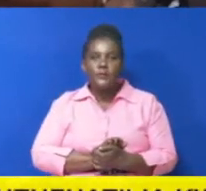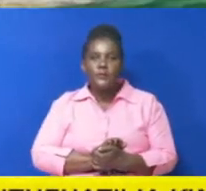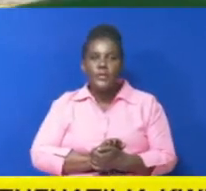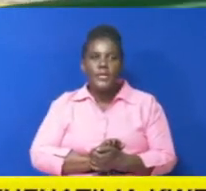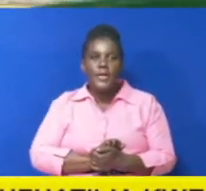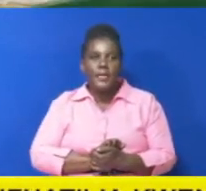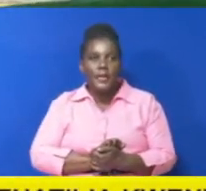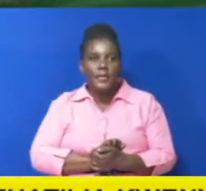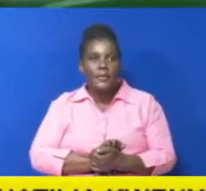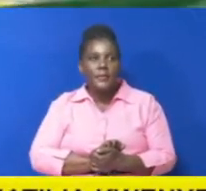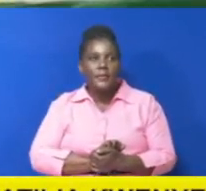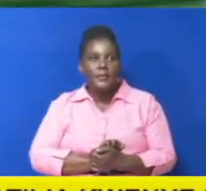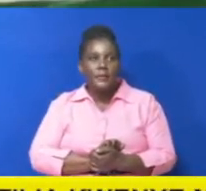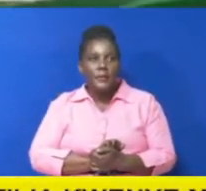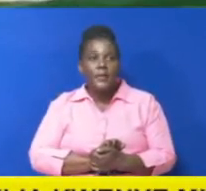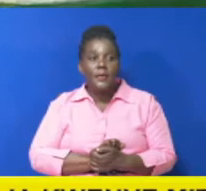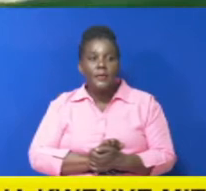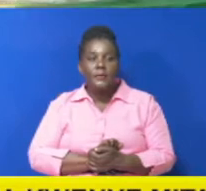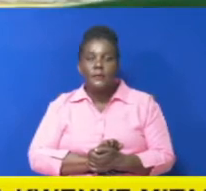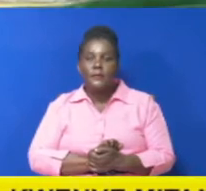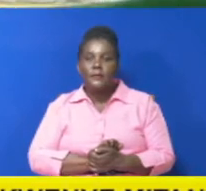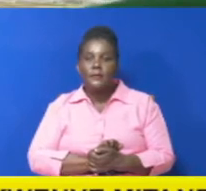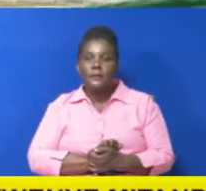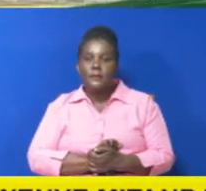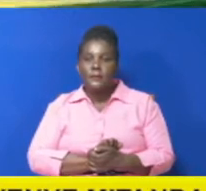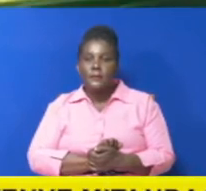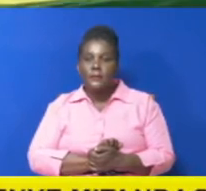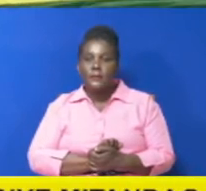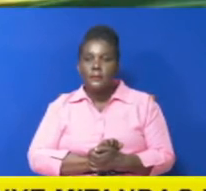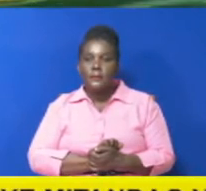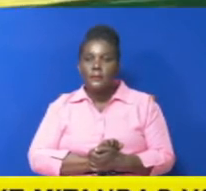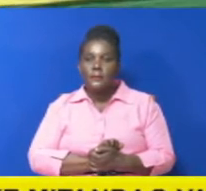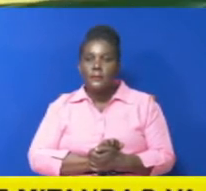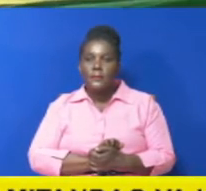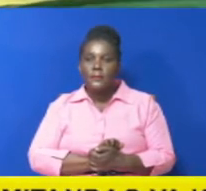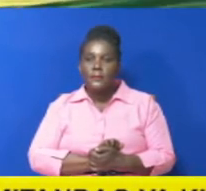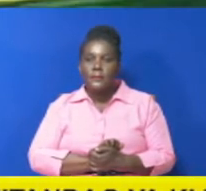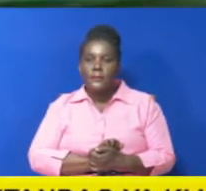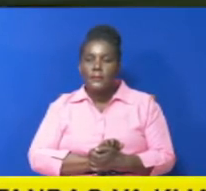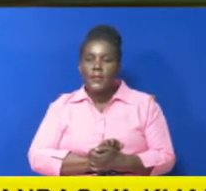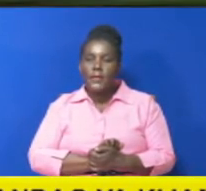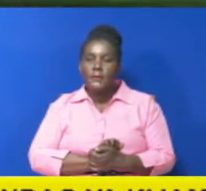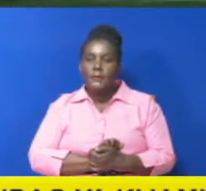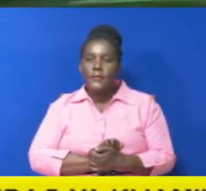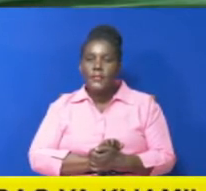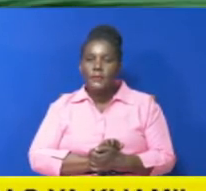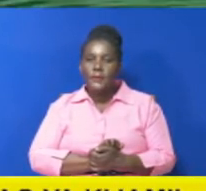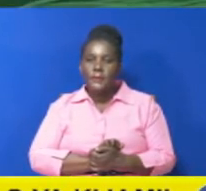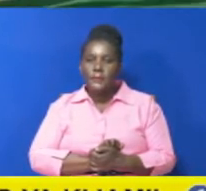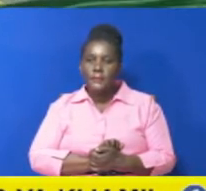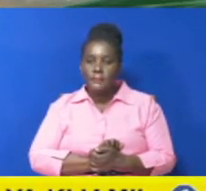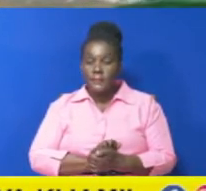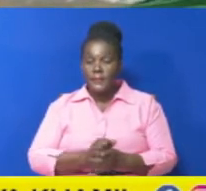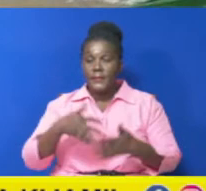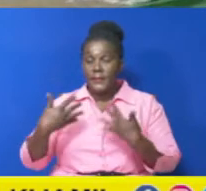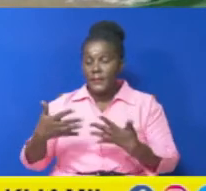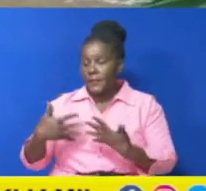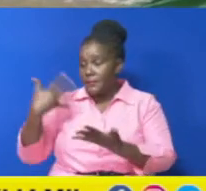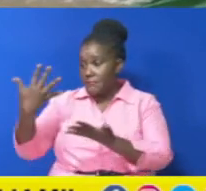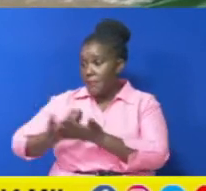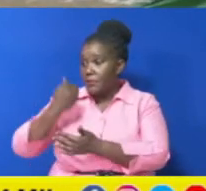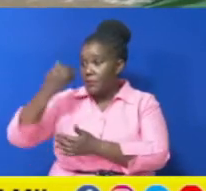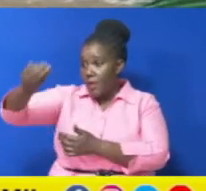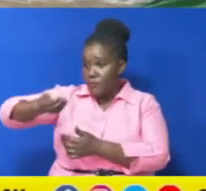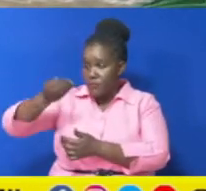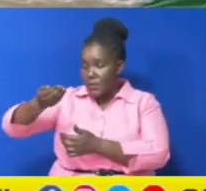uhakika. Twende benki tukakope bilioni 6 sasa hivi. Tutengeneze. Alafu haya mapato yenu ya